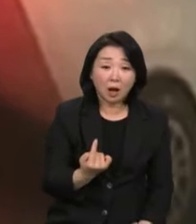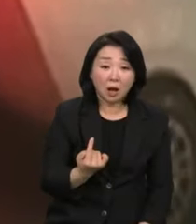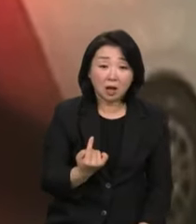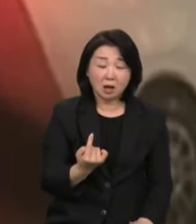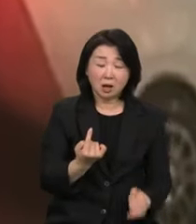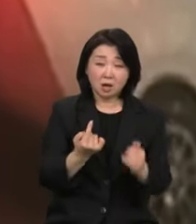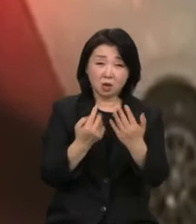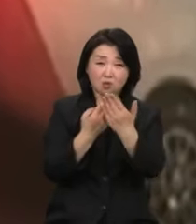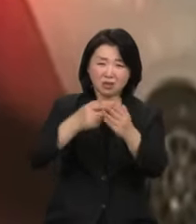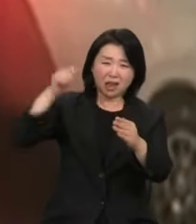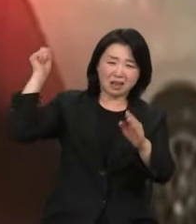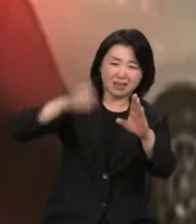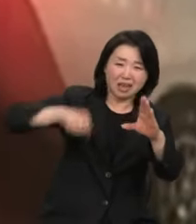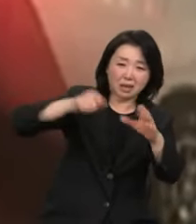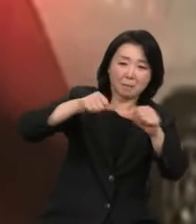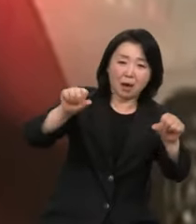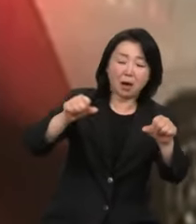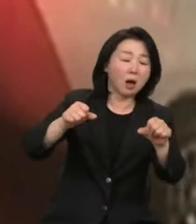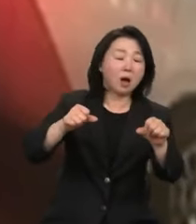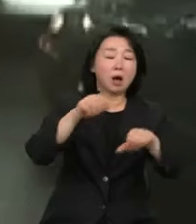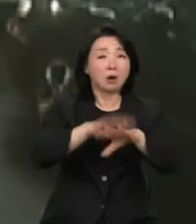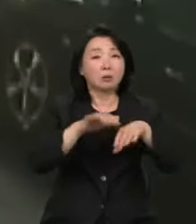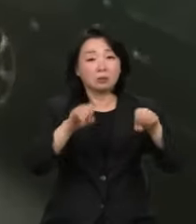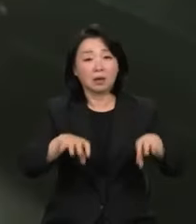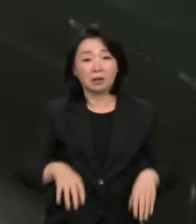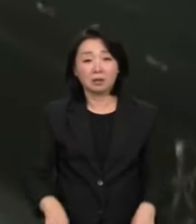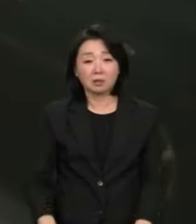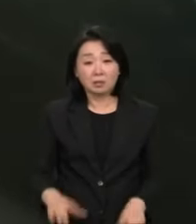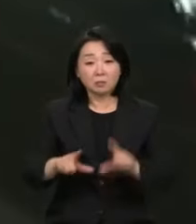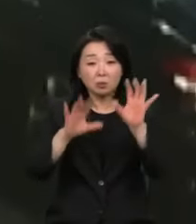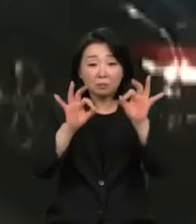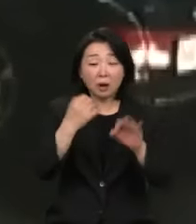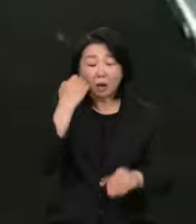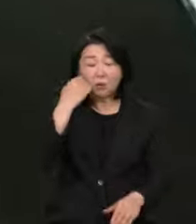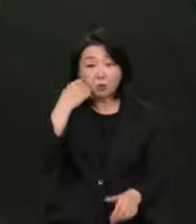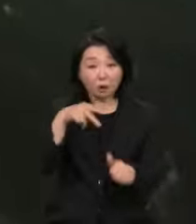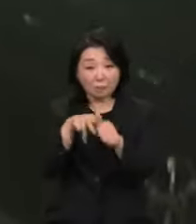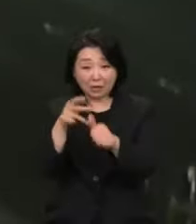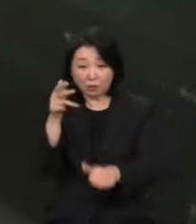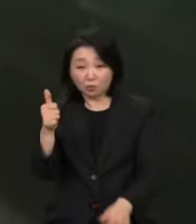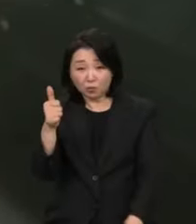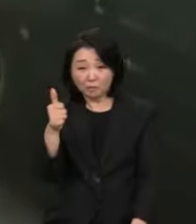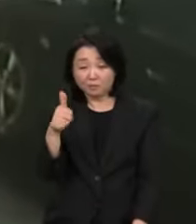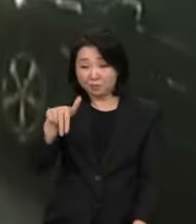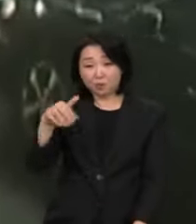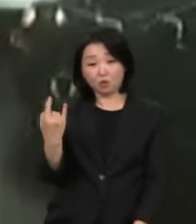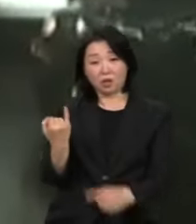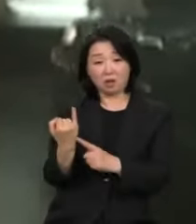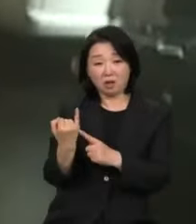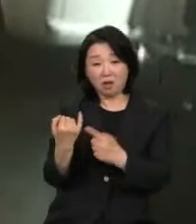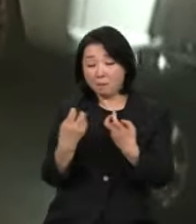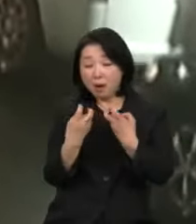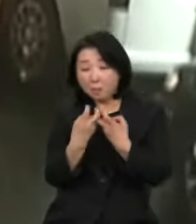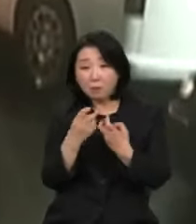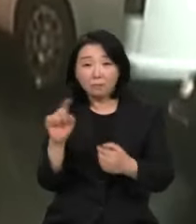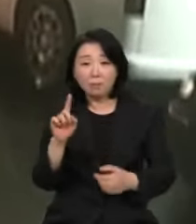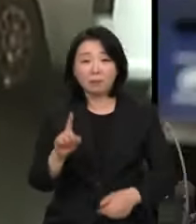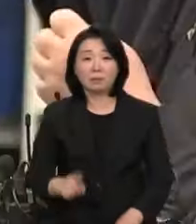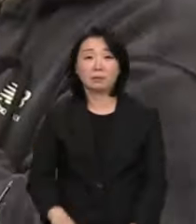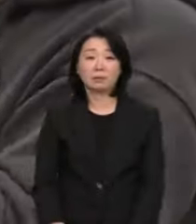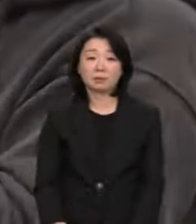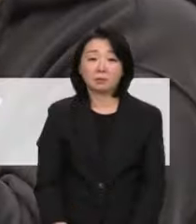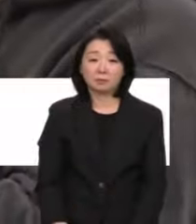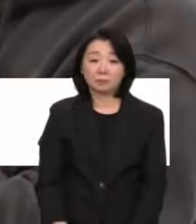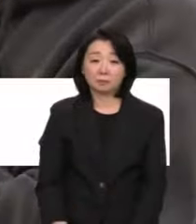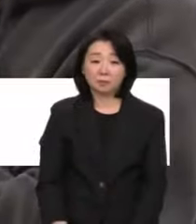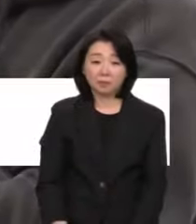유리창을 깨보려 했지만 소용없었습니다. 이 모습을 보던 바로 옆 마트 주인 최유경 씨가 방법을 찾았습니다. 우산